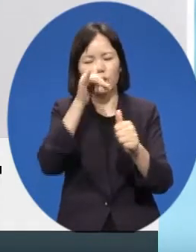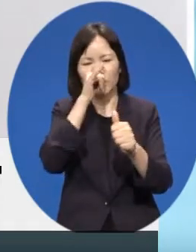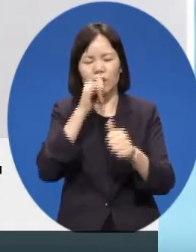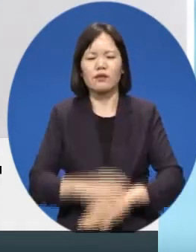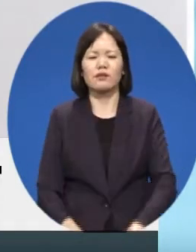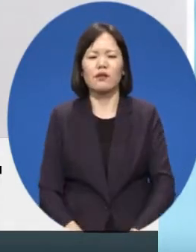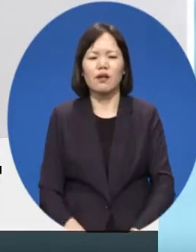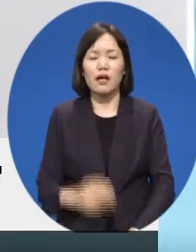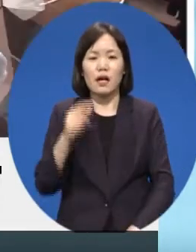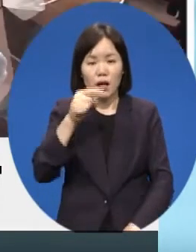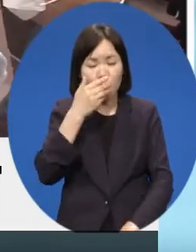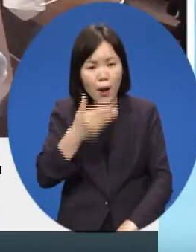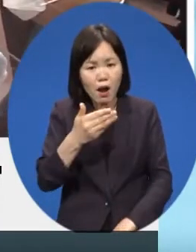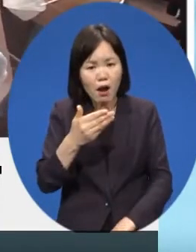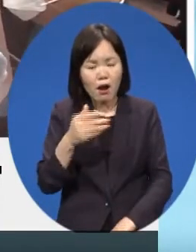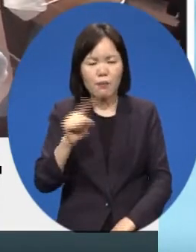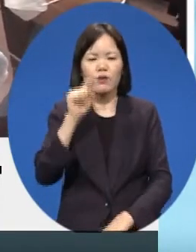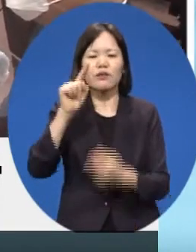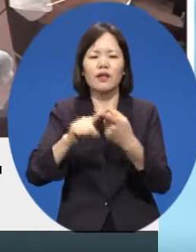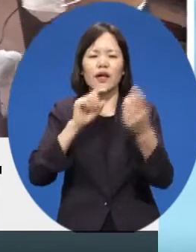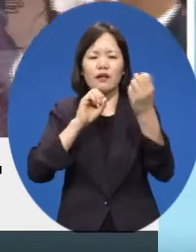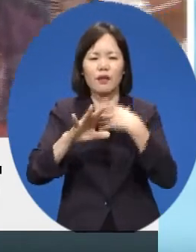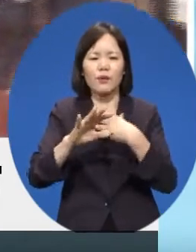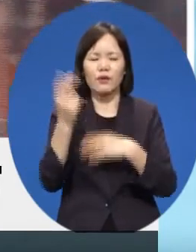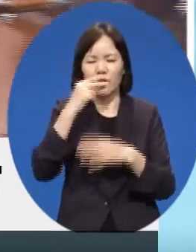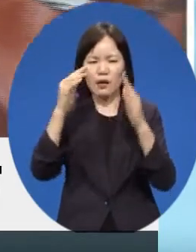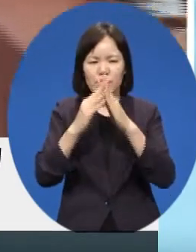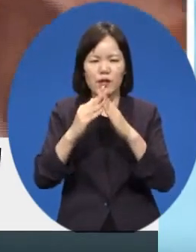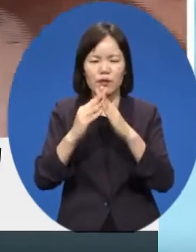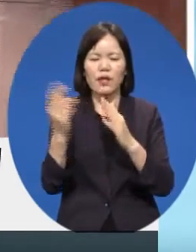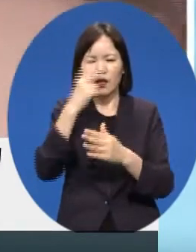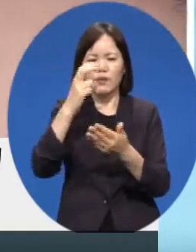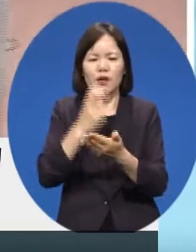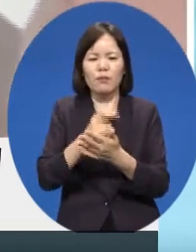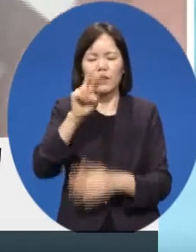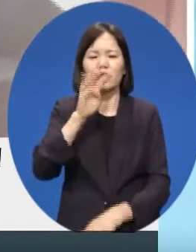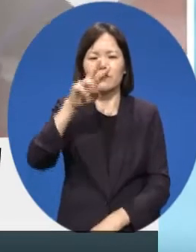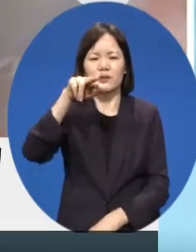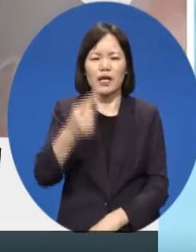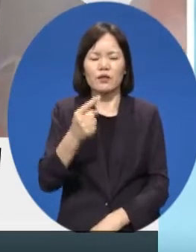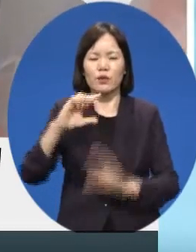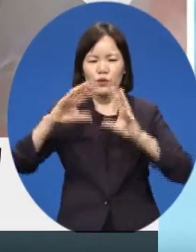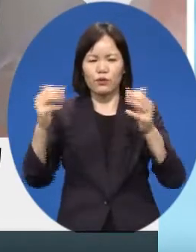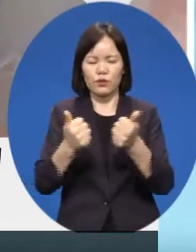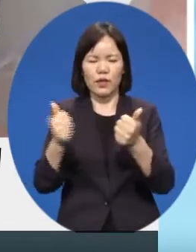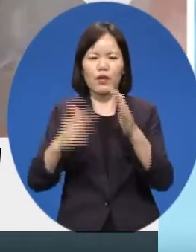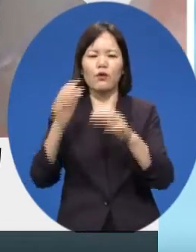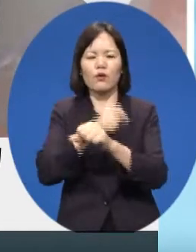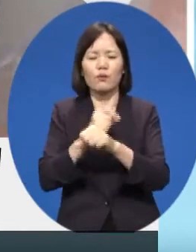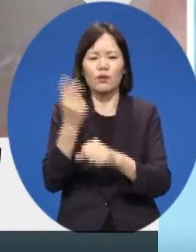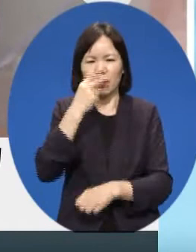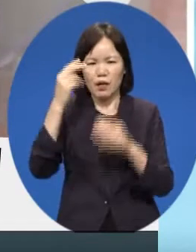했어요 이게 가능한 거냐 그런데 거기에 대한 답변이 감사원에서 감사함 법 제 24조에 따르면 국회 소속된 공무원은